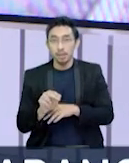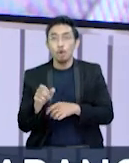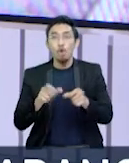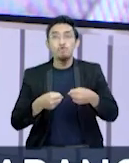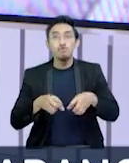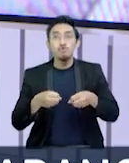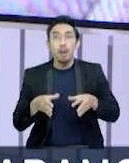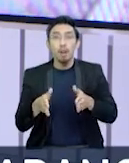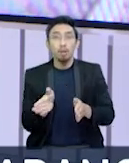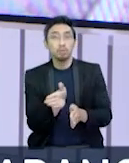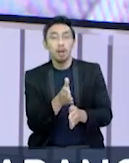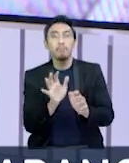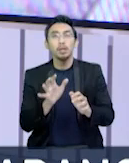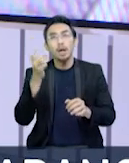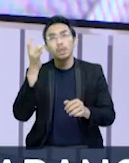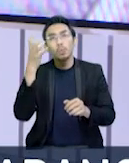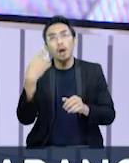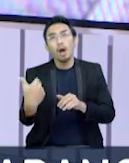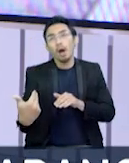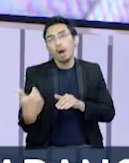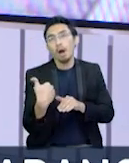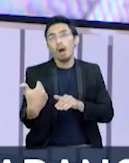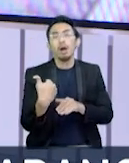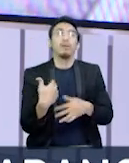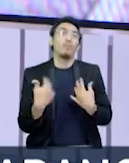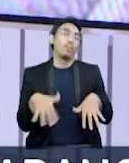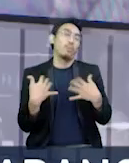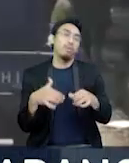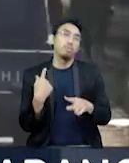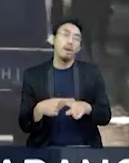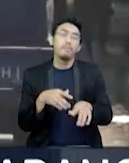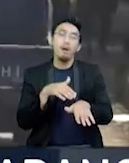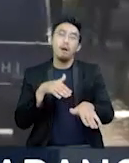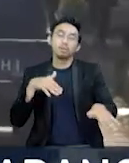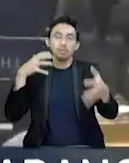jalan, banyaknya tukang ojek yang melawan arah memperparah kemacetan.